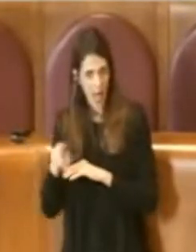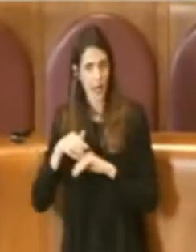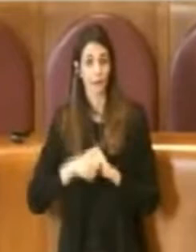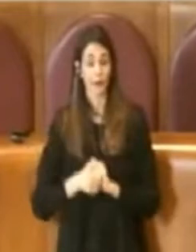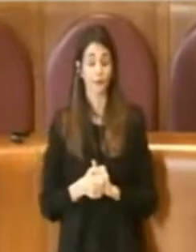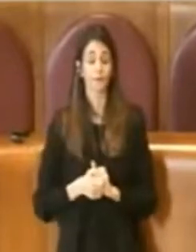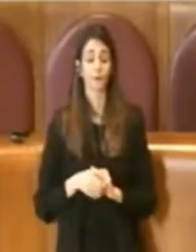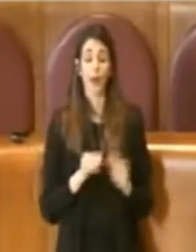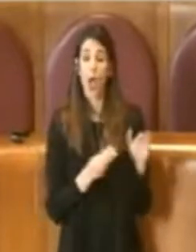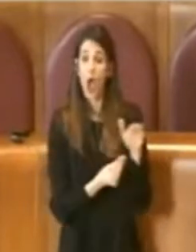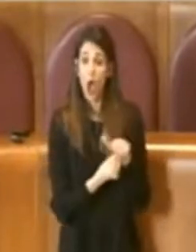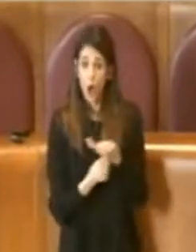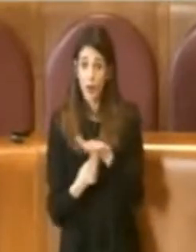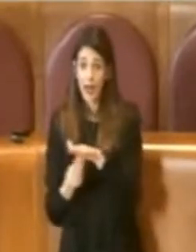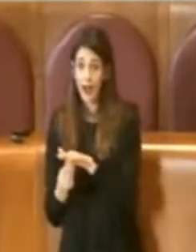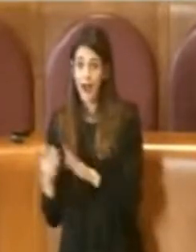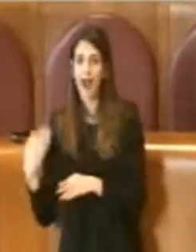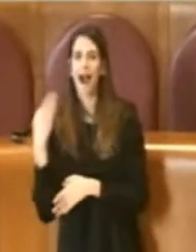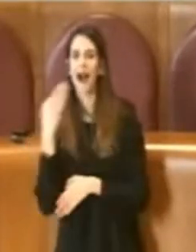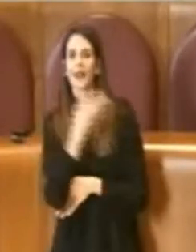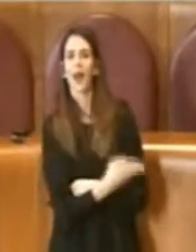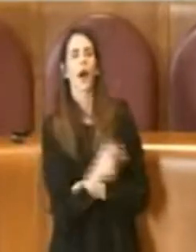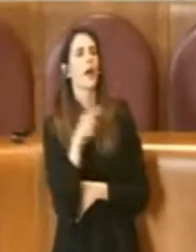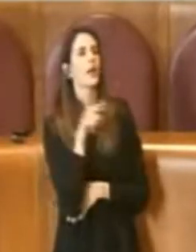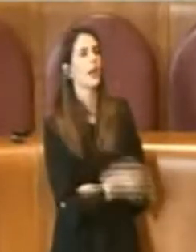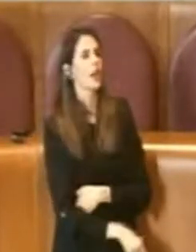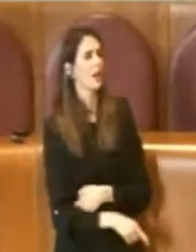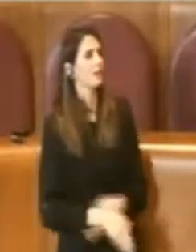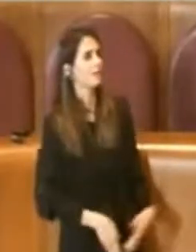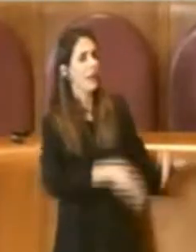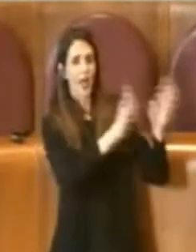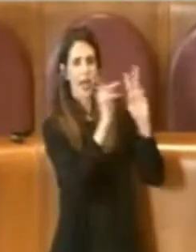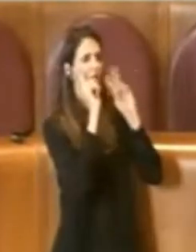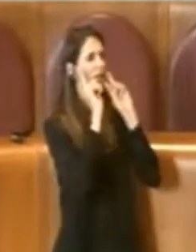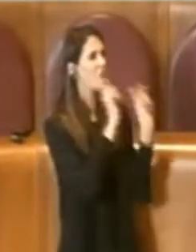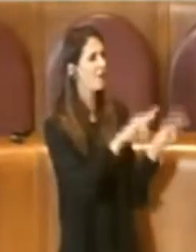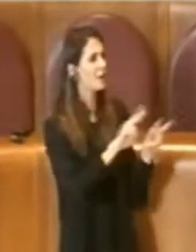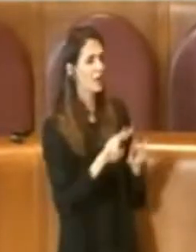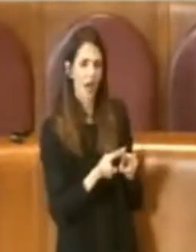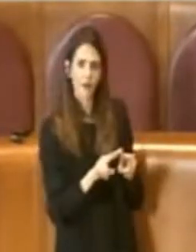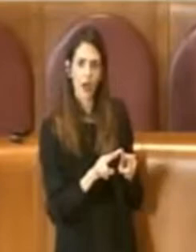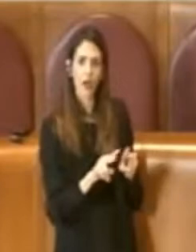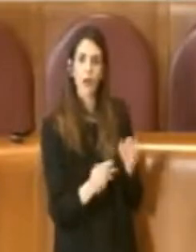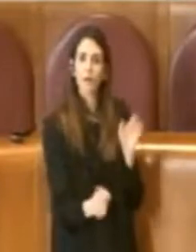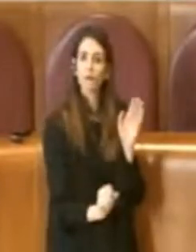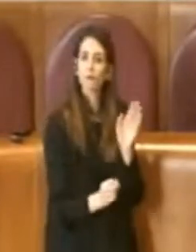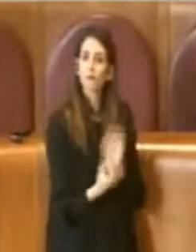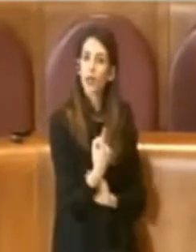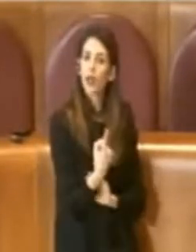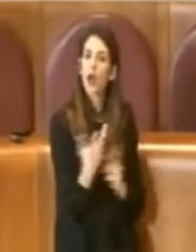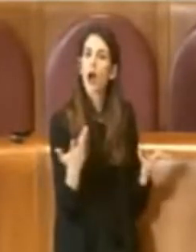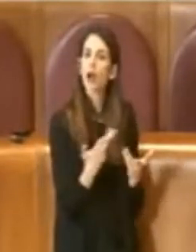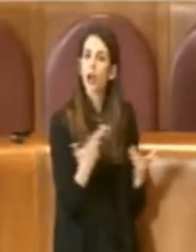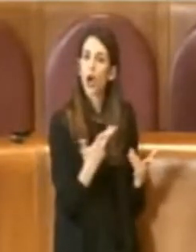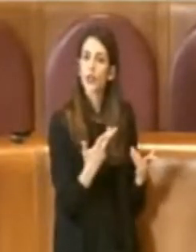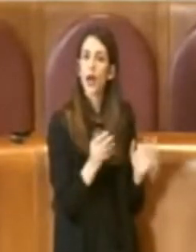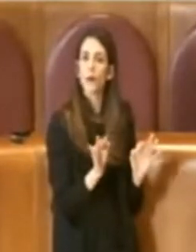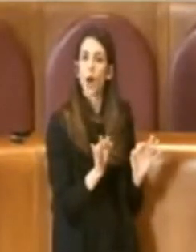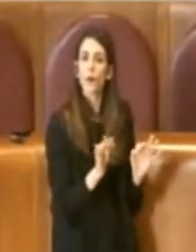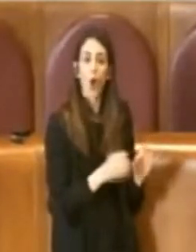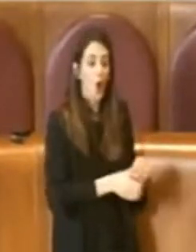hanno potuto constatare che praticamente i tubi e non quindi, non parliamo qui